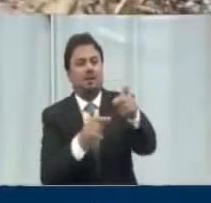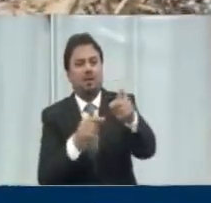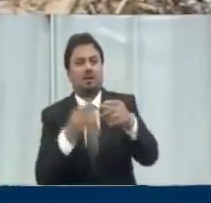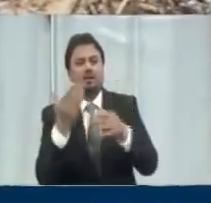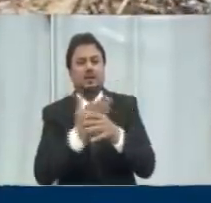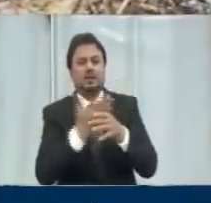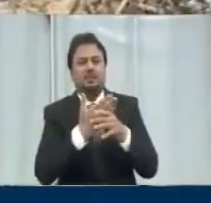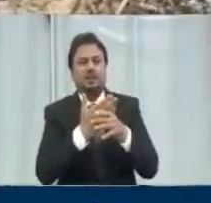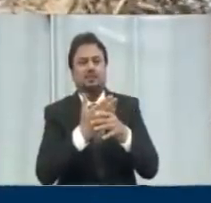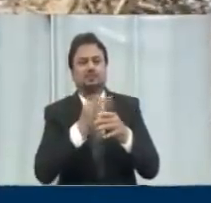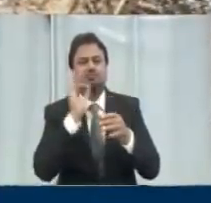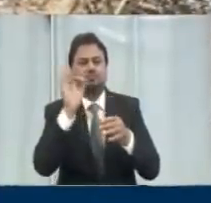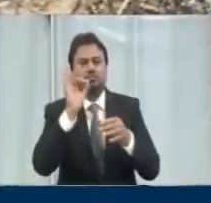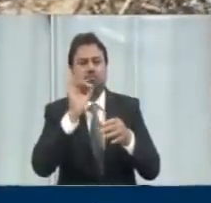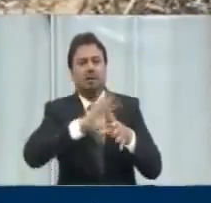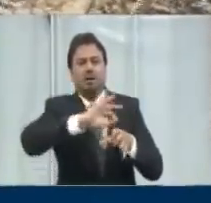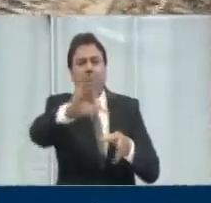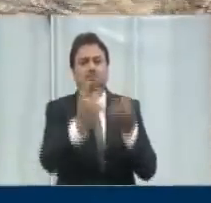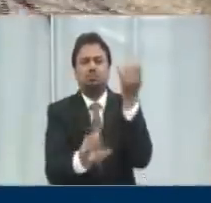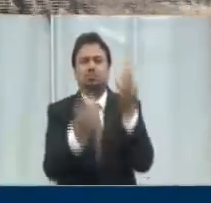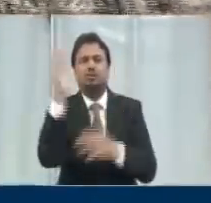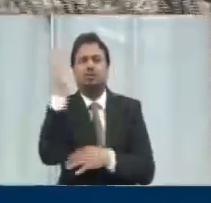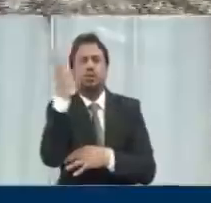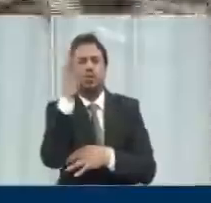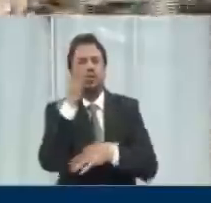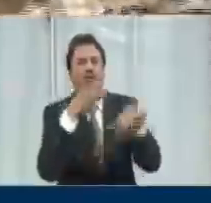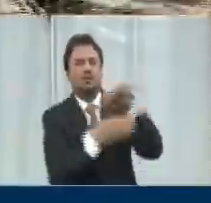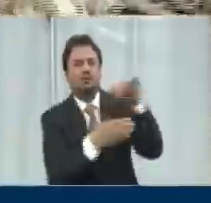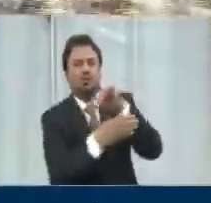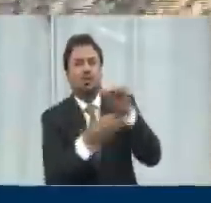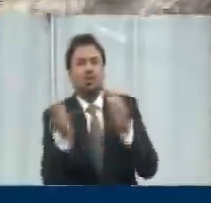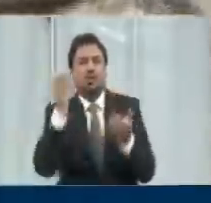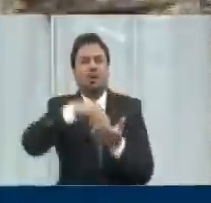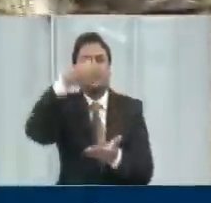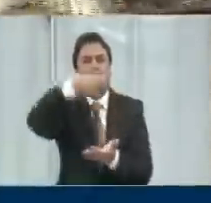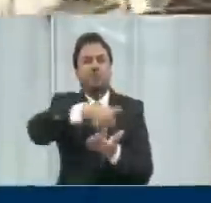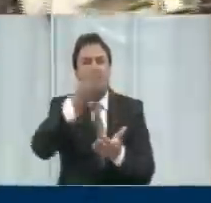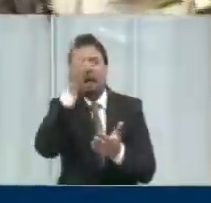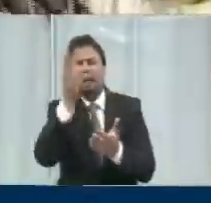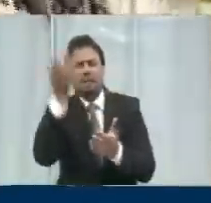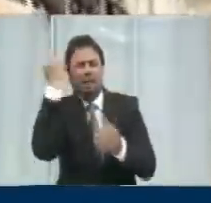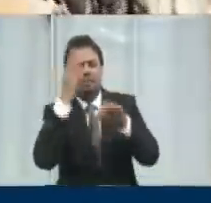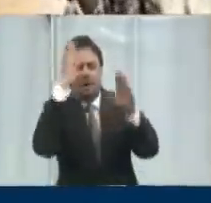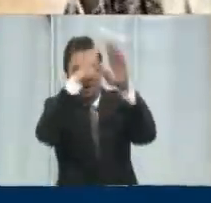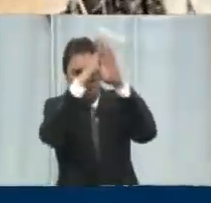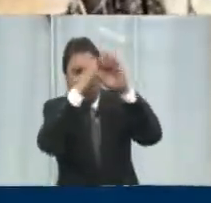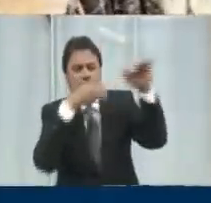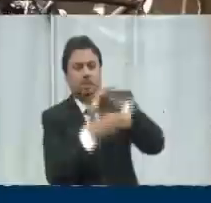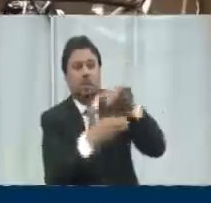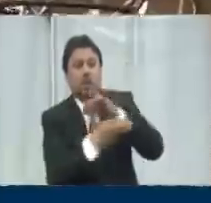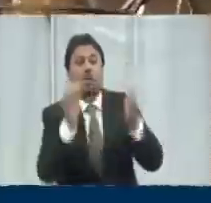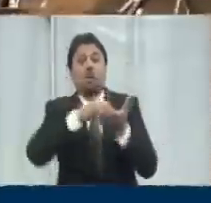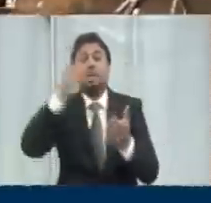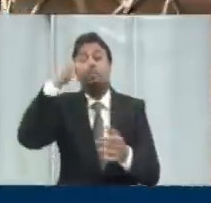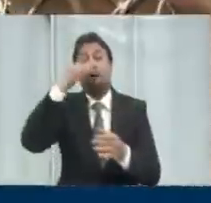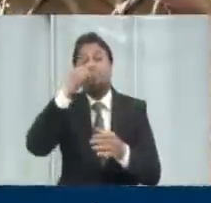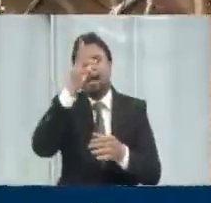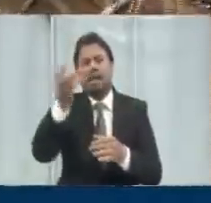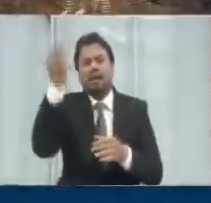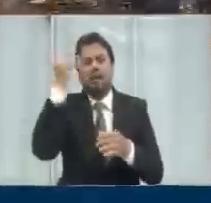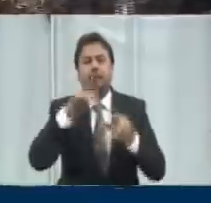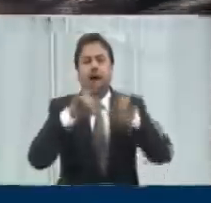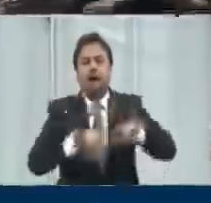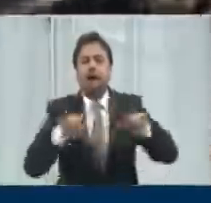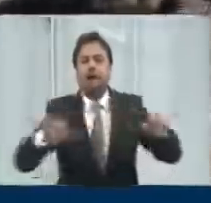بعد حرق الأدغال والعشائب الموجودة بالمدينة. ويذكر أن القوات الأمريكية كانت تستخدم مدينة بابل الأثرية